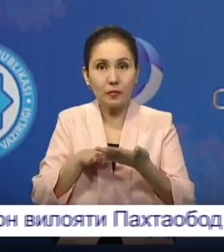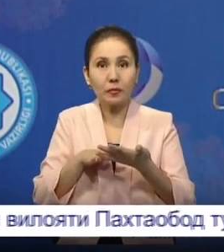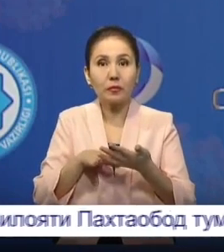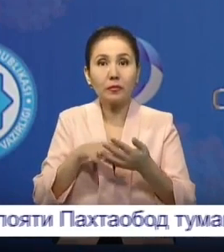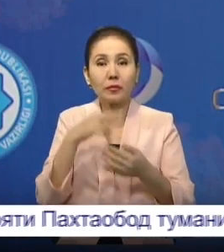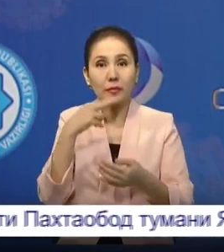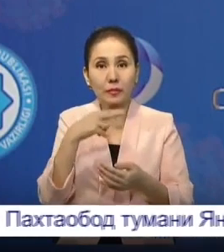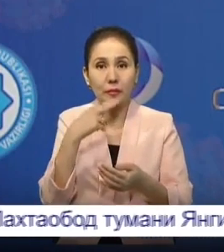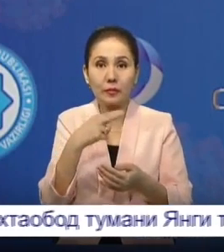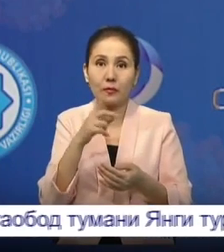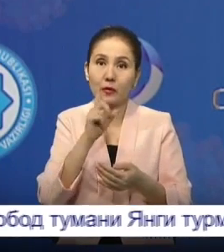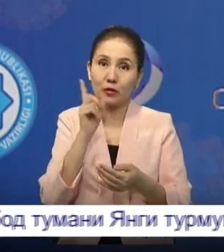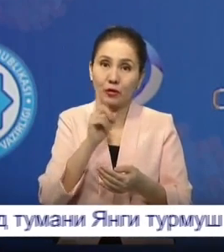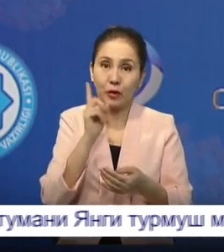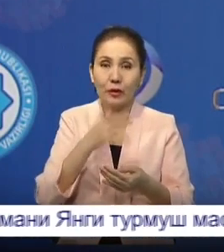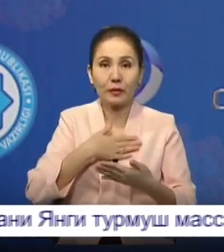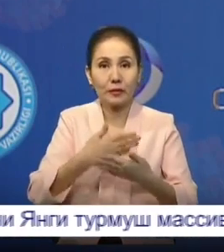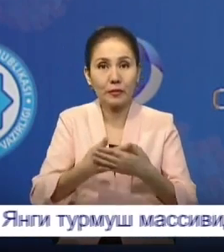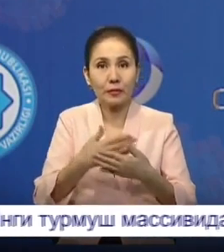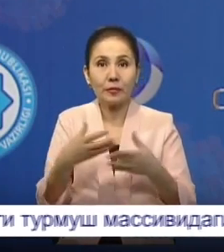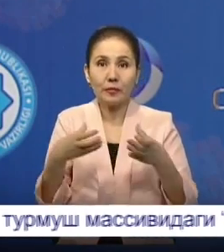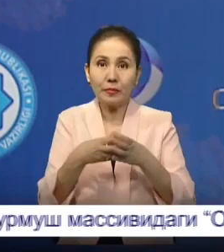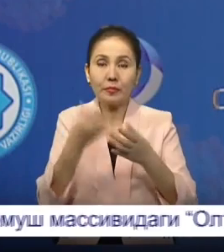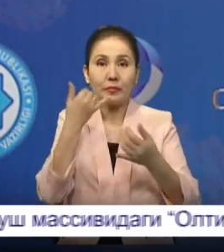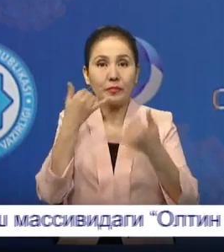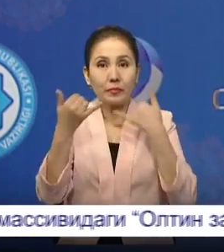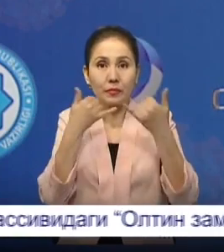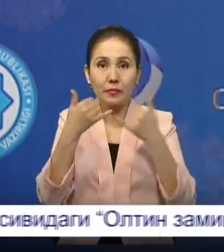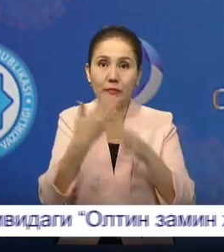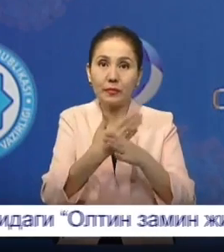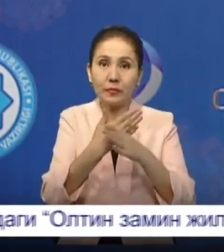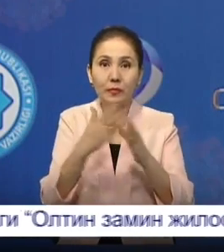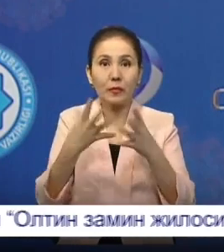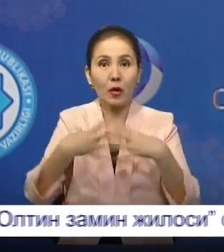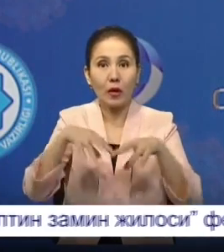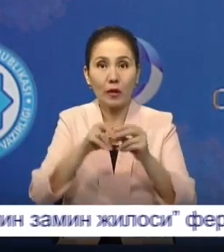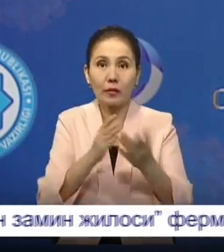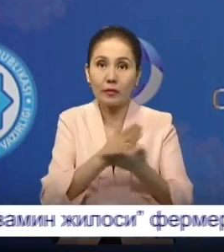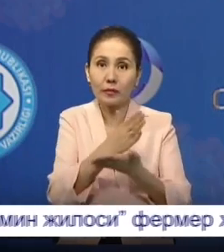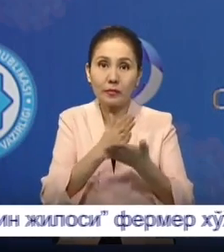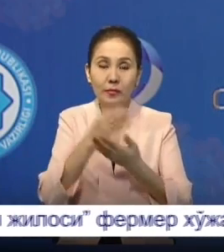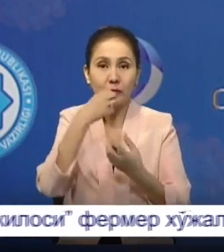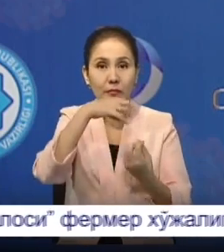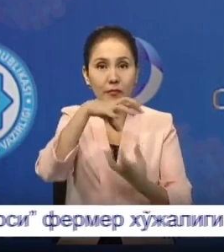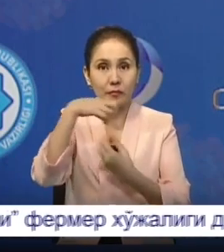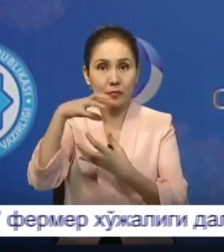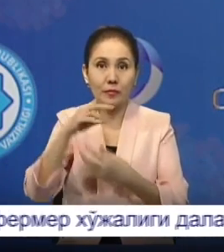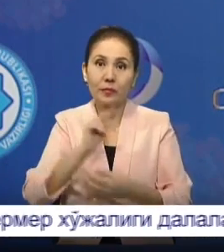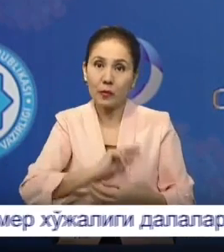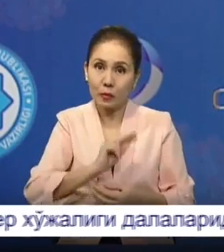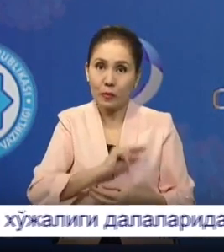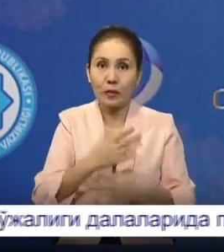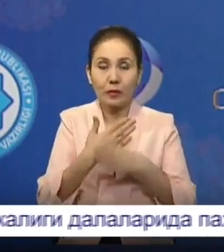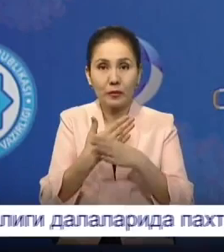жиҳати кўнгилли ёшлар аҳоли мурожиатларини қабул қилиш ҳамда хонадонларга маҳсулотларни етказиб беришда